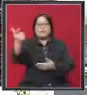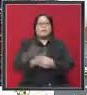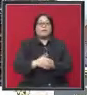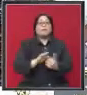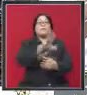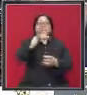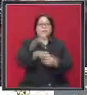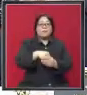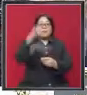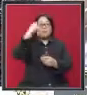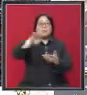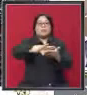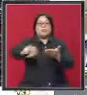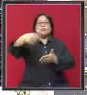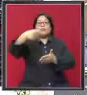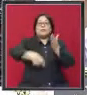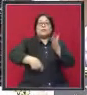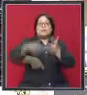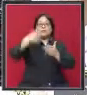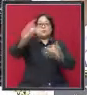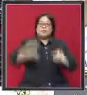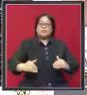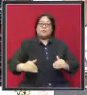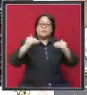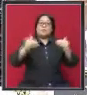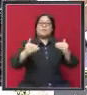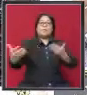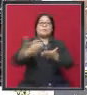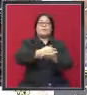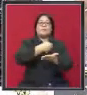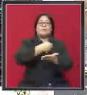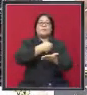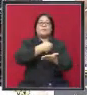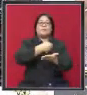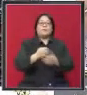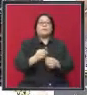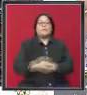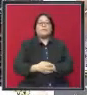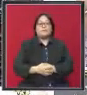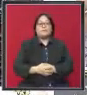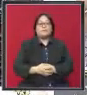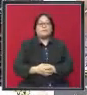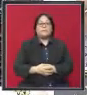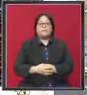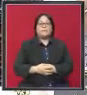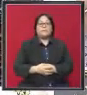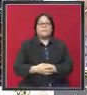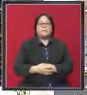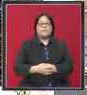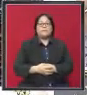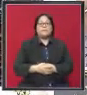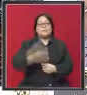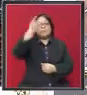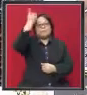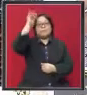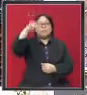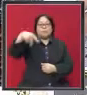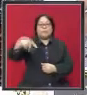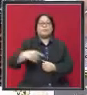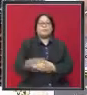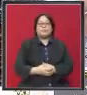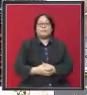yang termasuk bagi pelepasan cukai untuk meningkatkan pendapatan boleh guna mereka. Dato' Yang